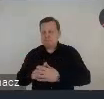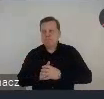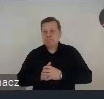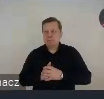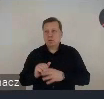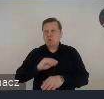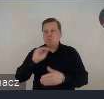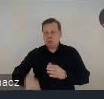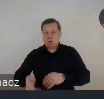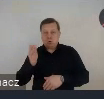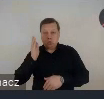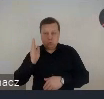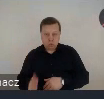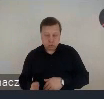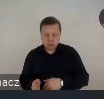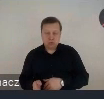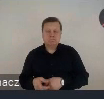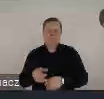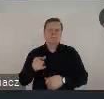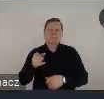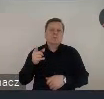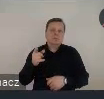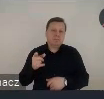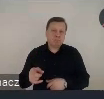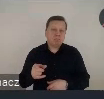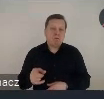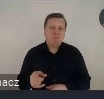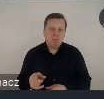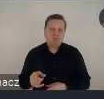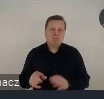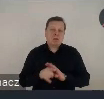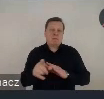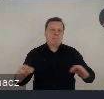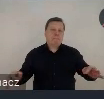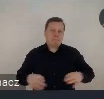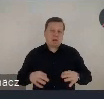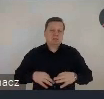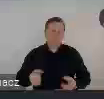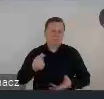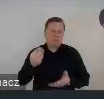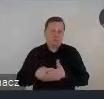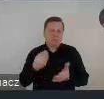no to później na tej podstawie możemy państwu wypłacić